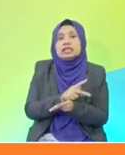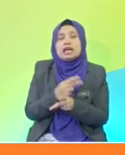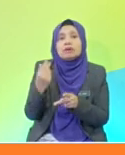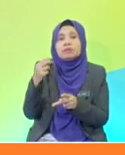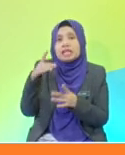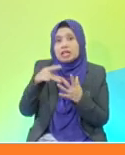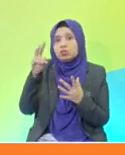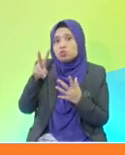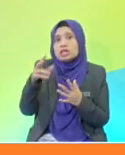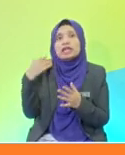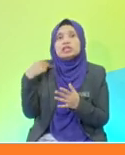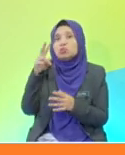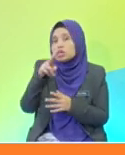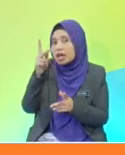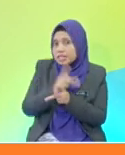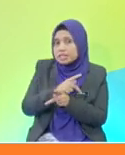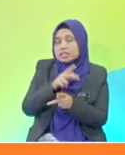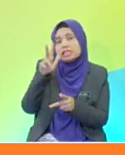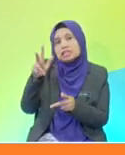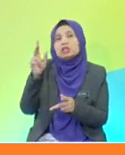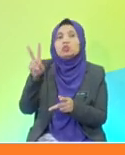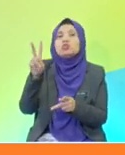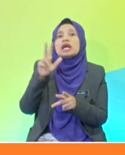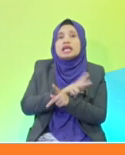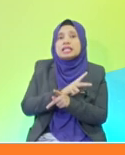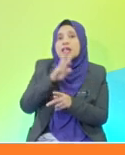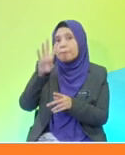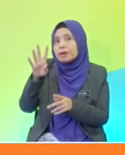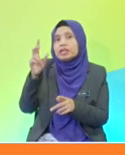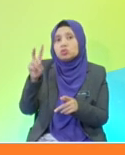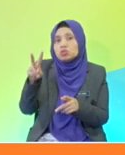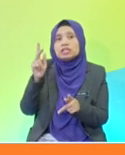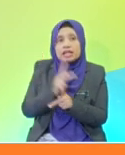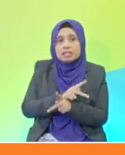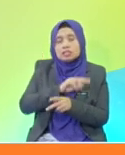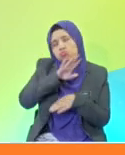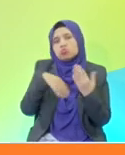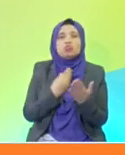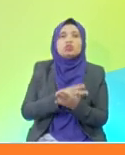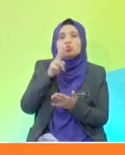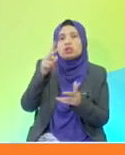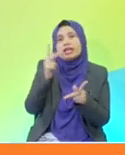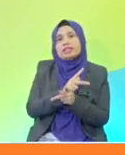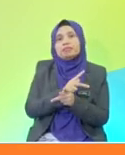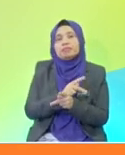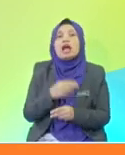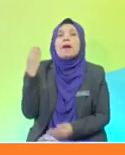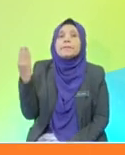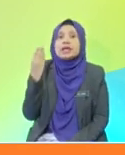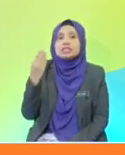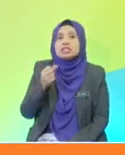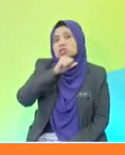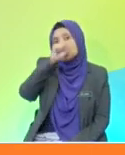2 kali pilihan untuk 3 ada dua kali dan pilihan untuk 4 ada 2 kali Oke kebiasaannya